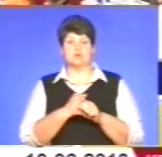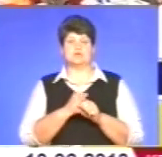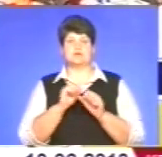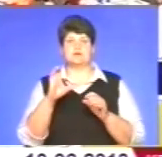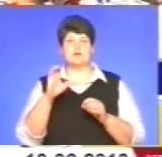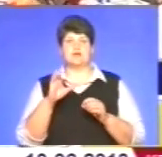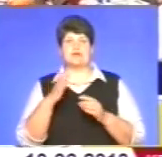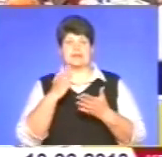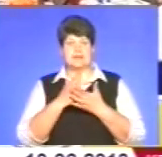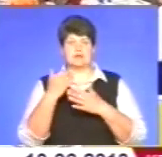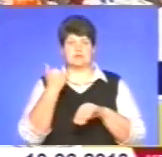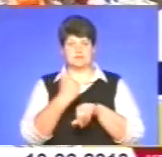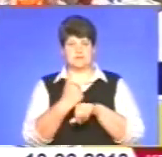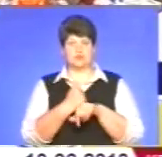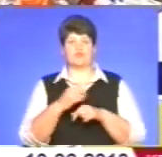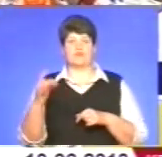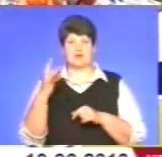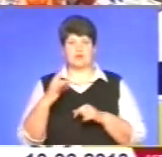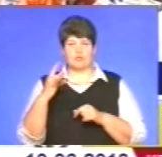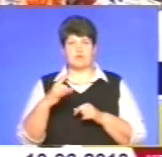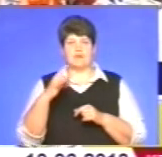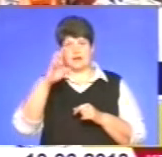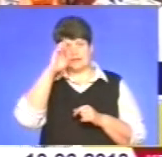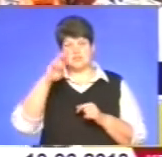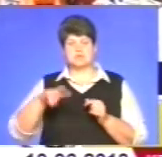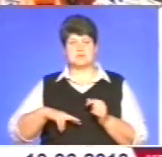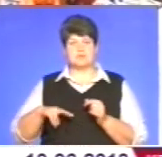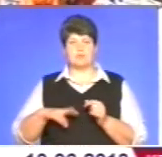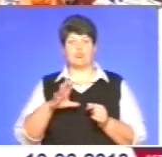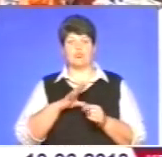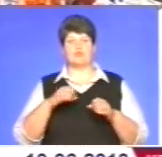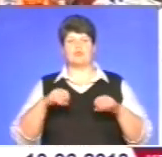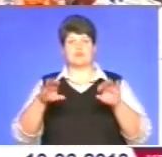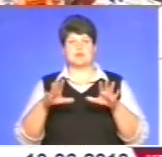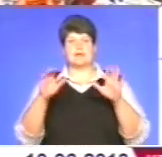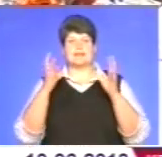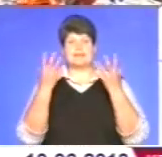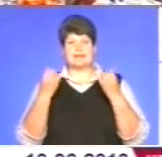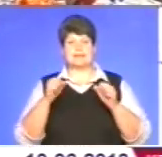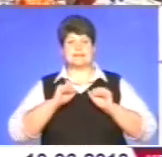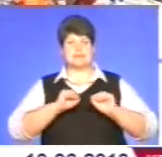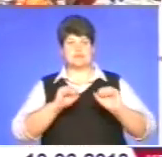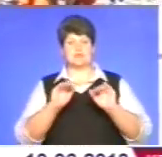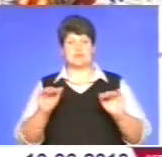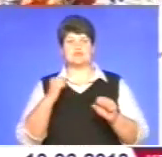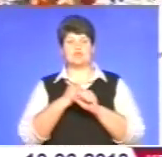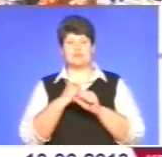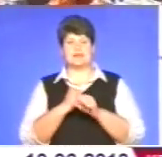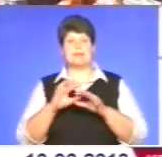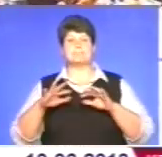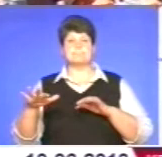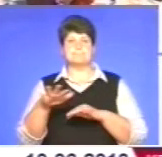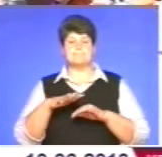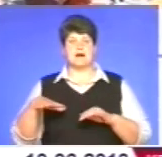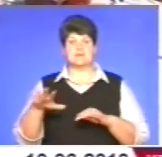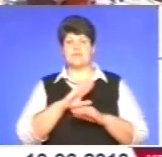є пріоритетною в роботі райдержадміністрації, було вирішено День захисту дітей зробити масовим. Не обмежитись якимись одними